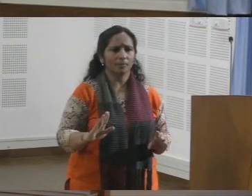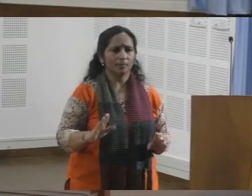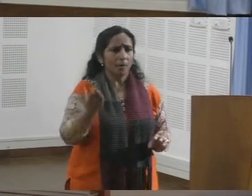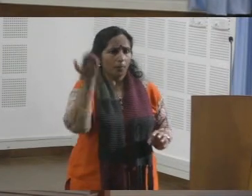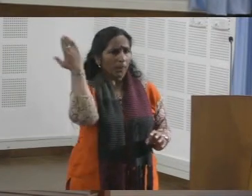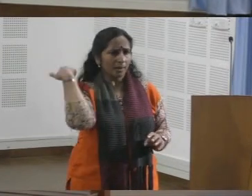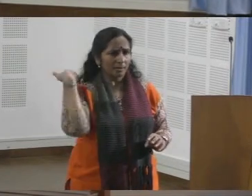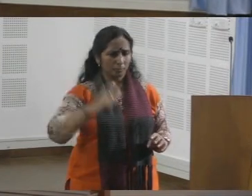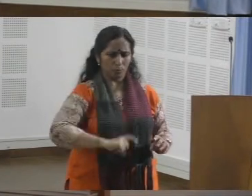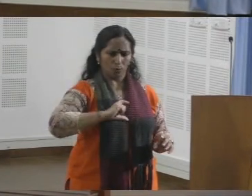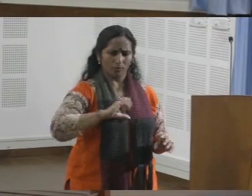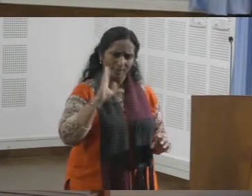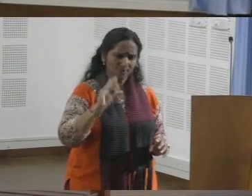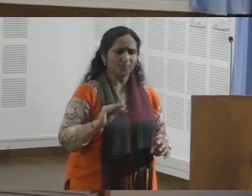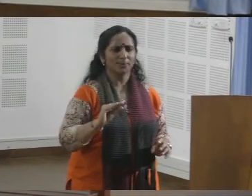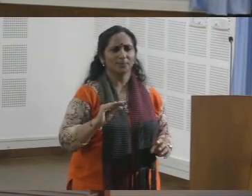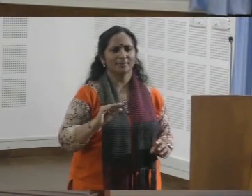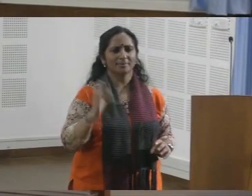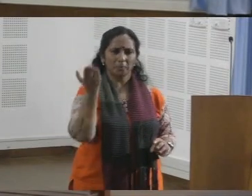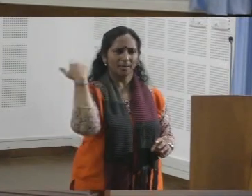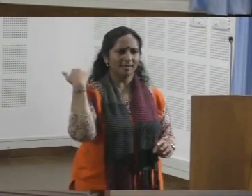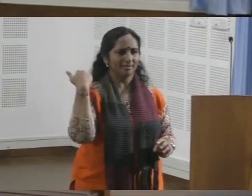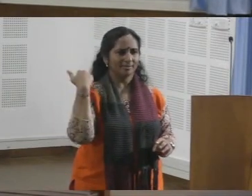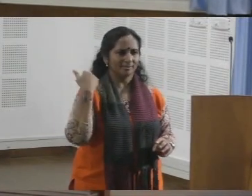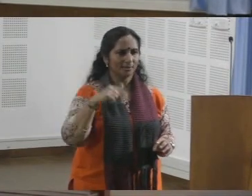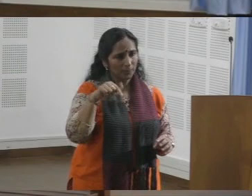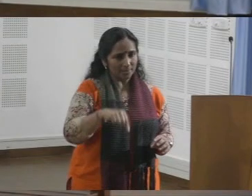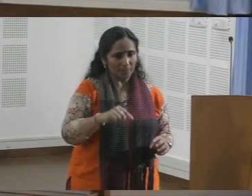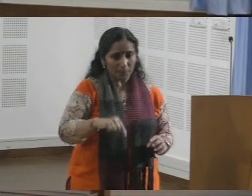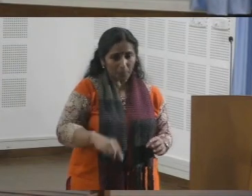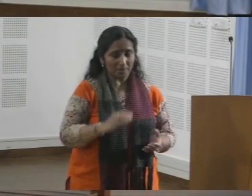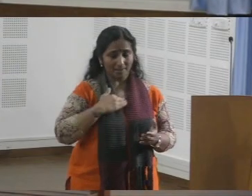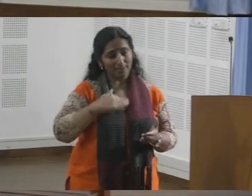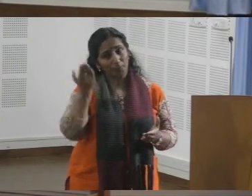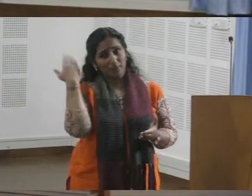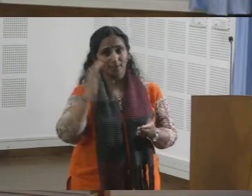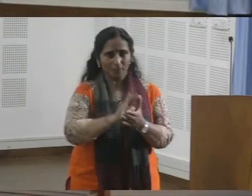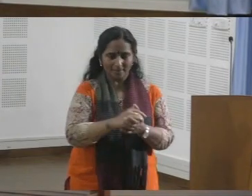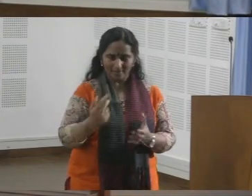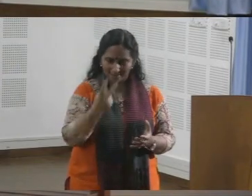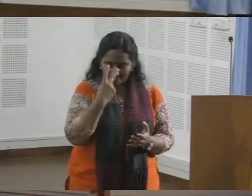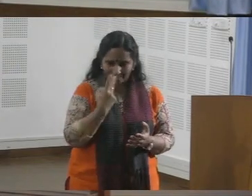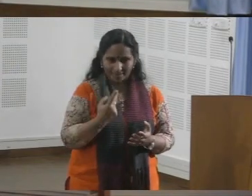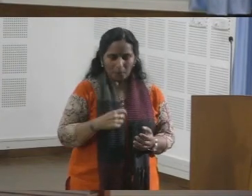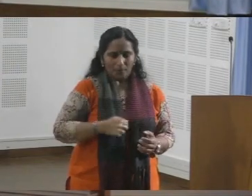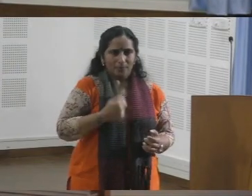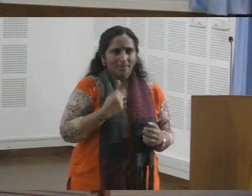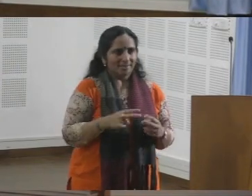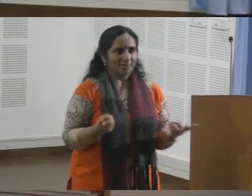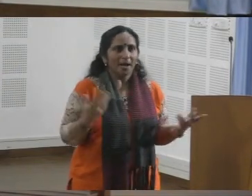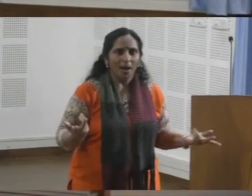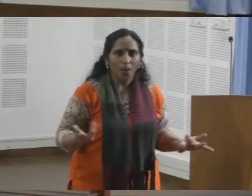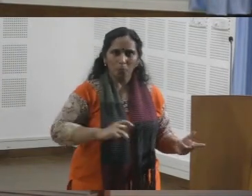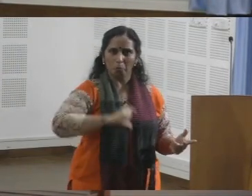സംസാരിക്കാനോ അങ്ങനെയൊന്നും പറ്റുന്നില്ല. ഇപ്പം എൻ്റെ ഫ്രണ്ട്സും ഒക്കെ കണ്ടു കഴിഞ്ഞാൽ അവർക്കൊന്നും വിശ്വസിക്കാൻ പറ്റില്ല ഞാനാണ് ഇവിടെ നിൽക്കണേന്ന്. അത്രയ്ക്കും